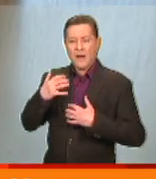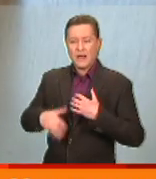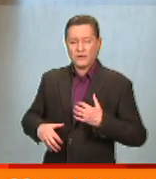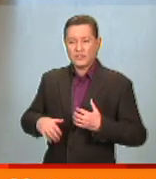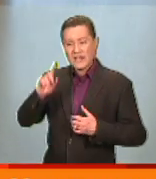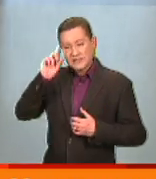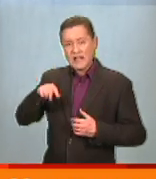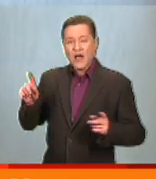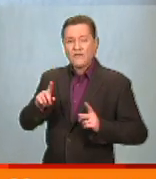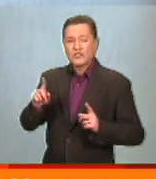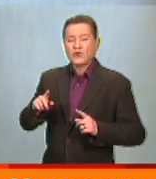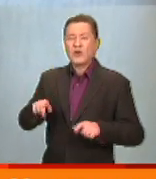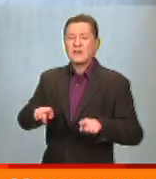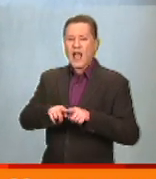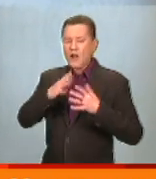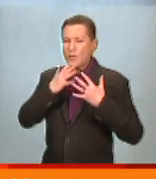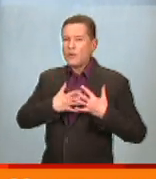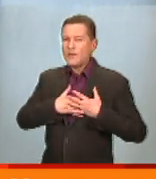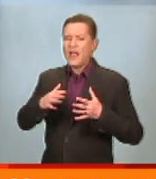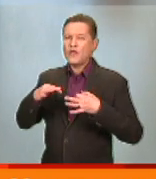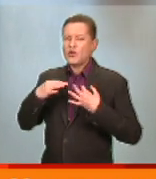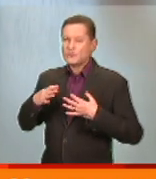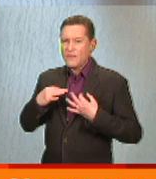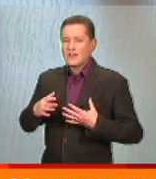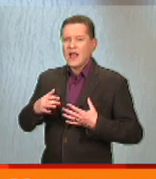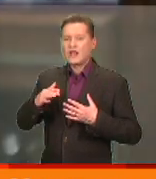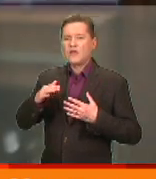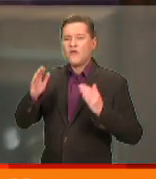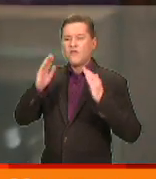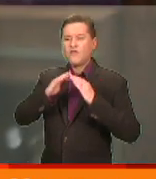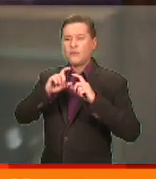вигаданих історій, що їх так полюбляють розповідати хлопчики в притулку.